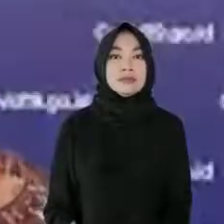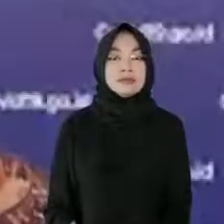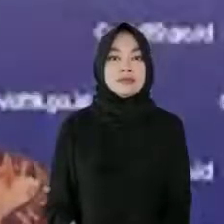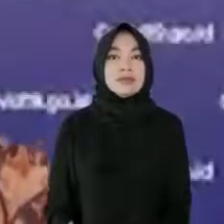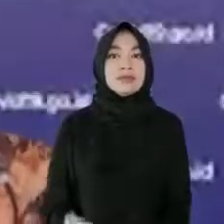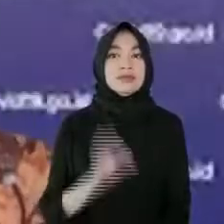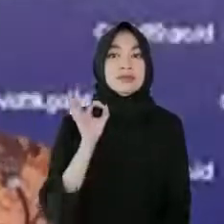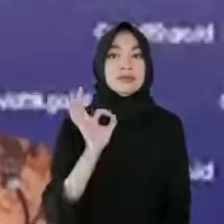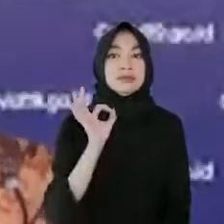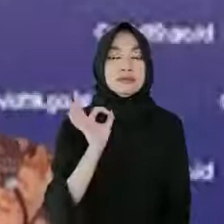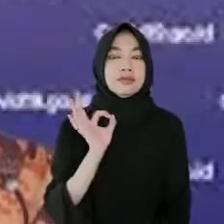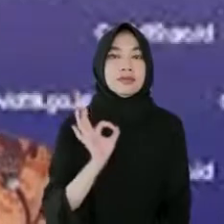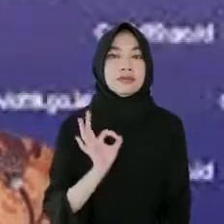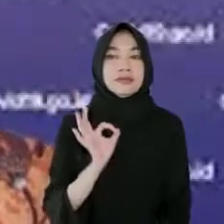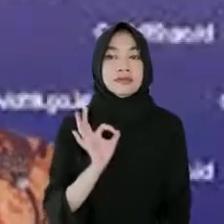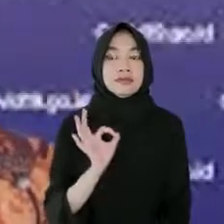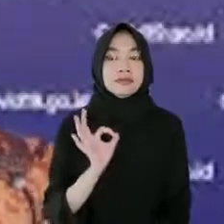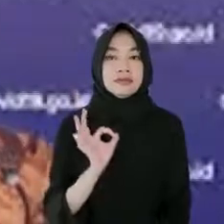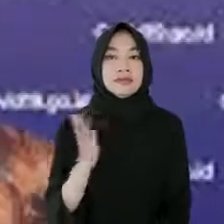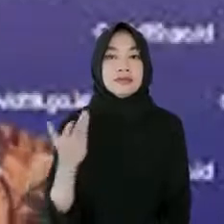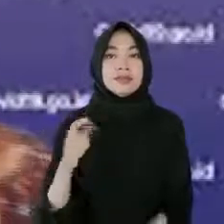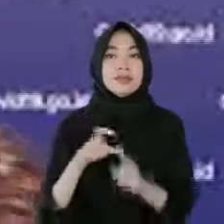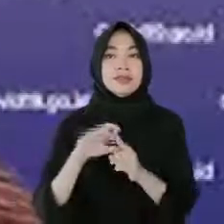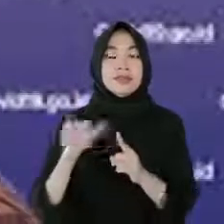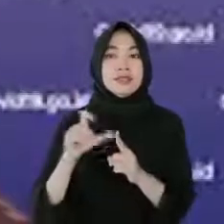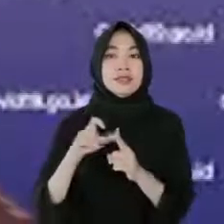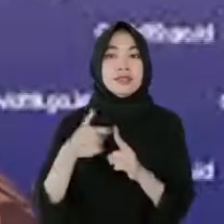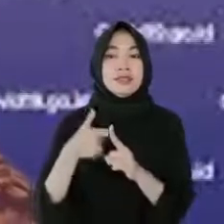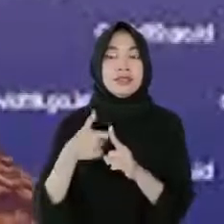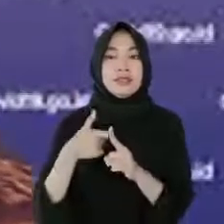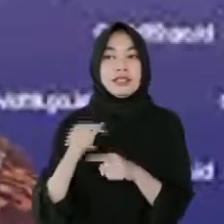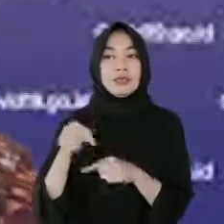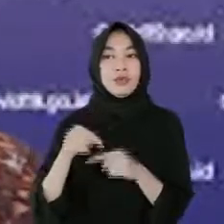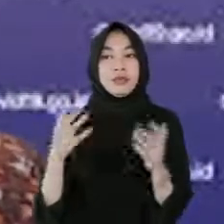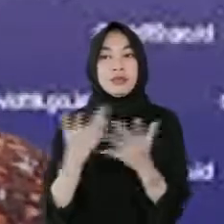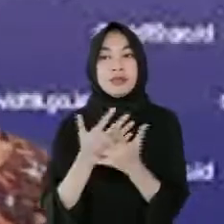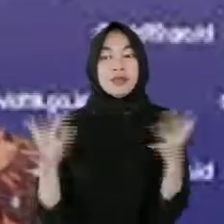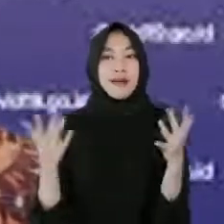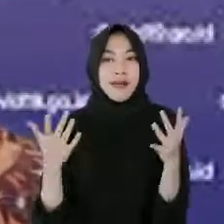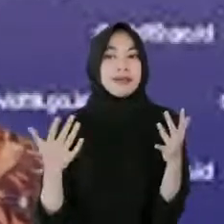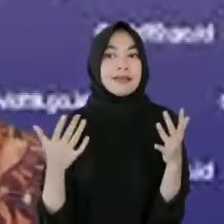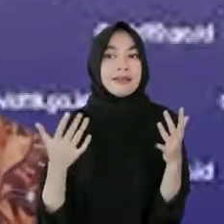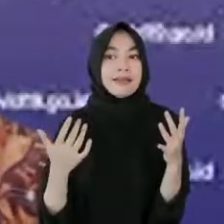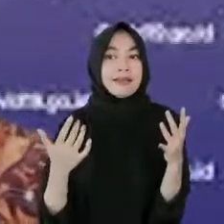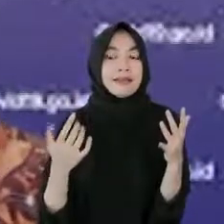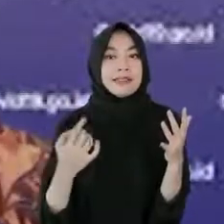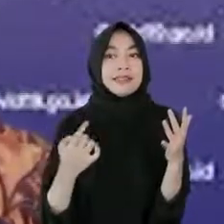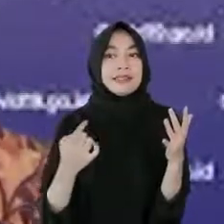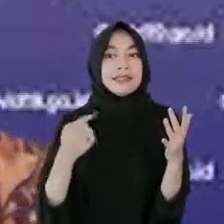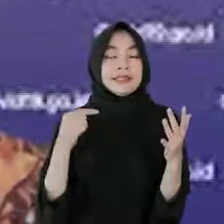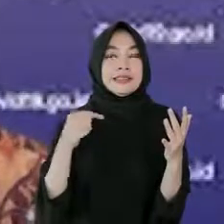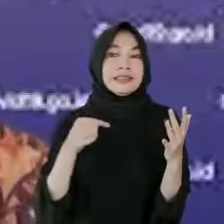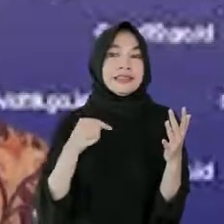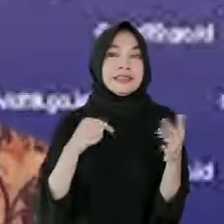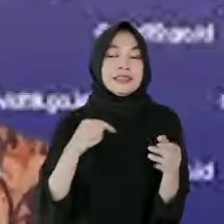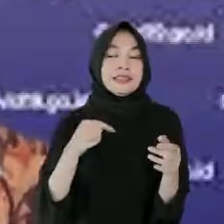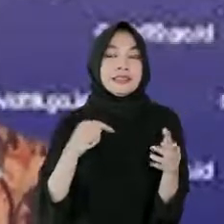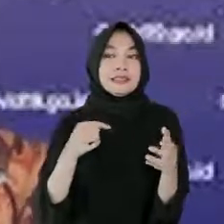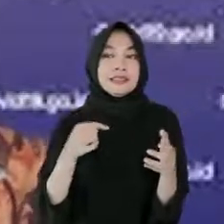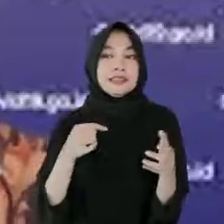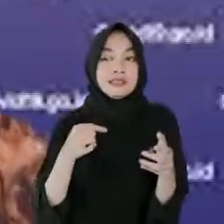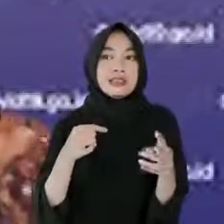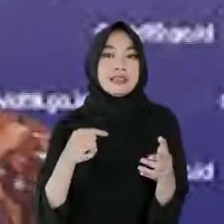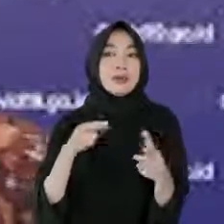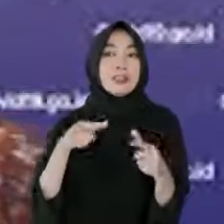jadi yang bagaimana sekarang masyarakat betul-betul menyadari bahwa ini bukan sekedar